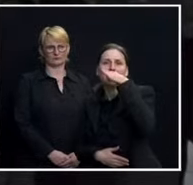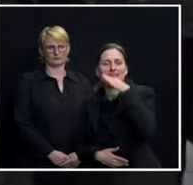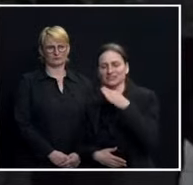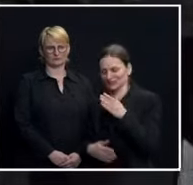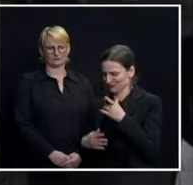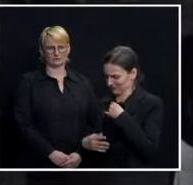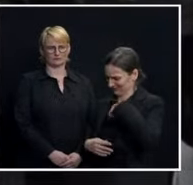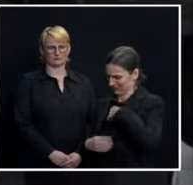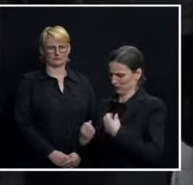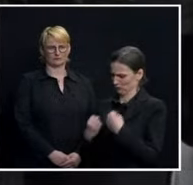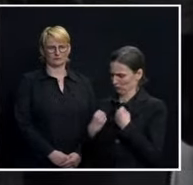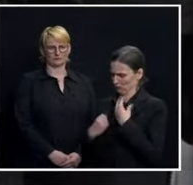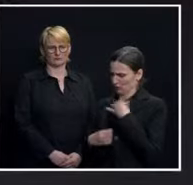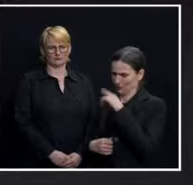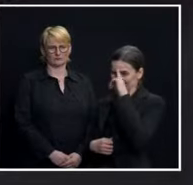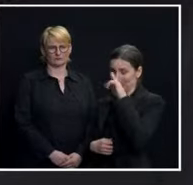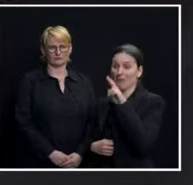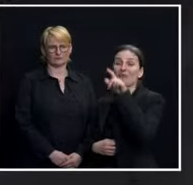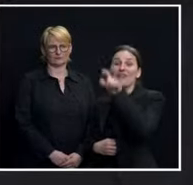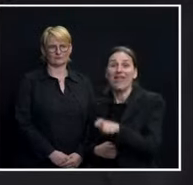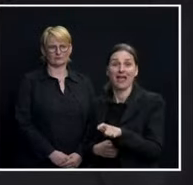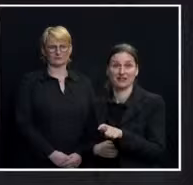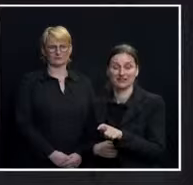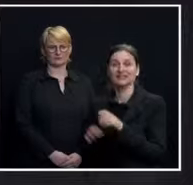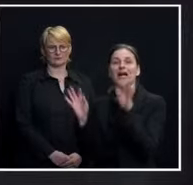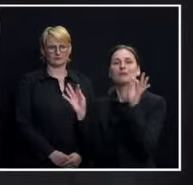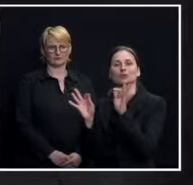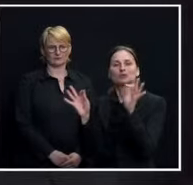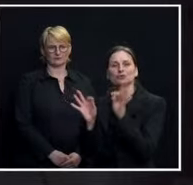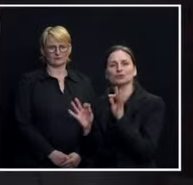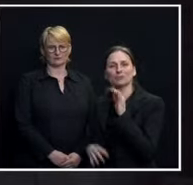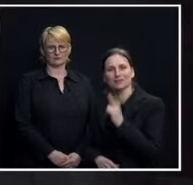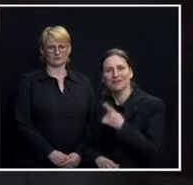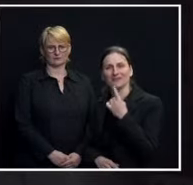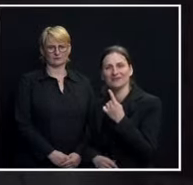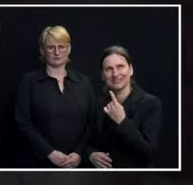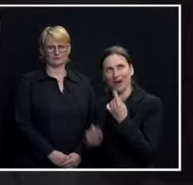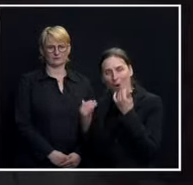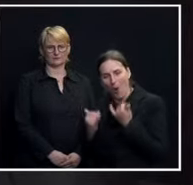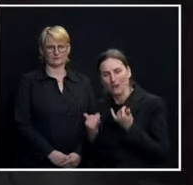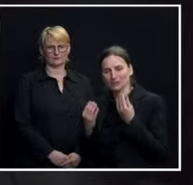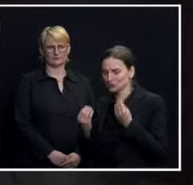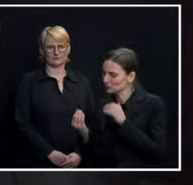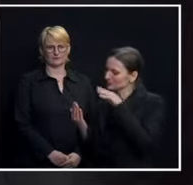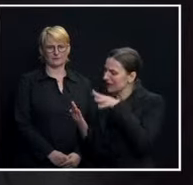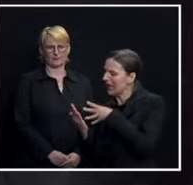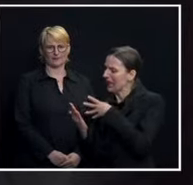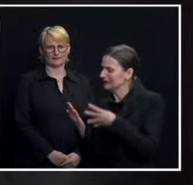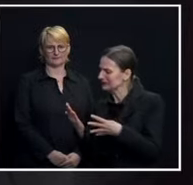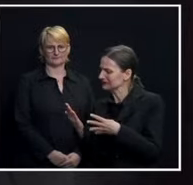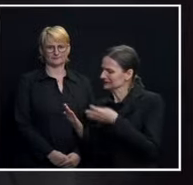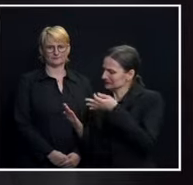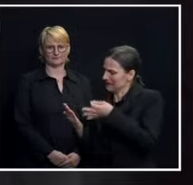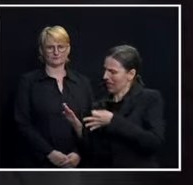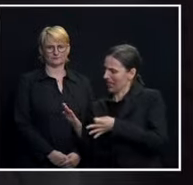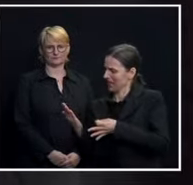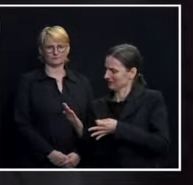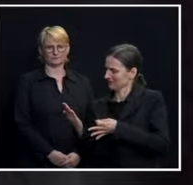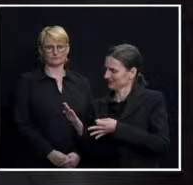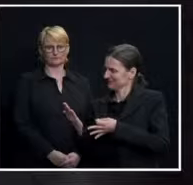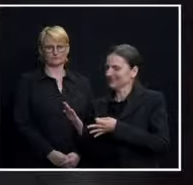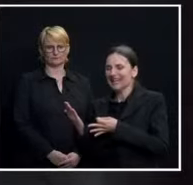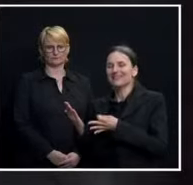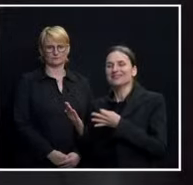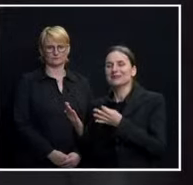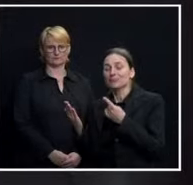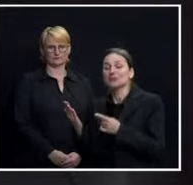geschützt. Die wollten gar nicht drüber nachdenken. Nur das Schlimme ist, zum Teil haben wir es übernommen, dass wir diese Listen nicht wieder abgearbeitet haben und